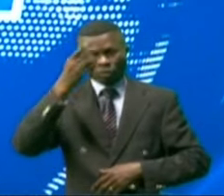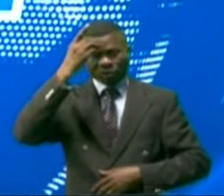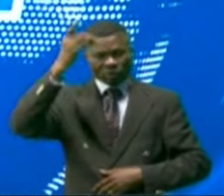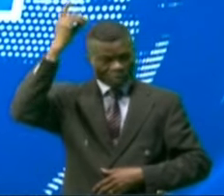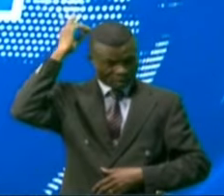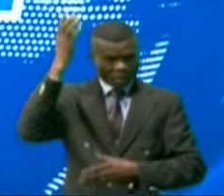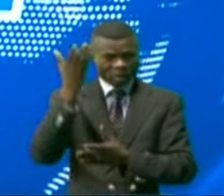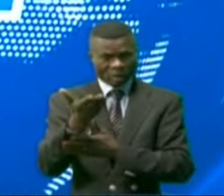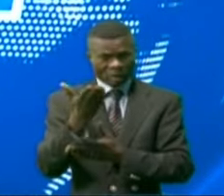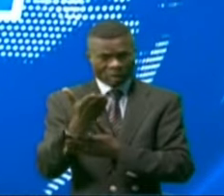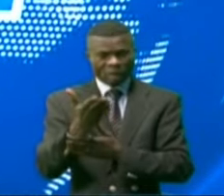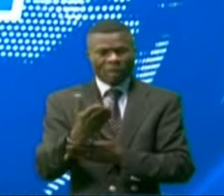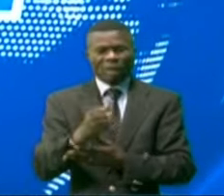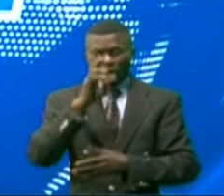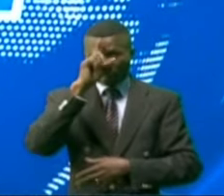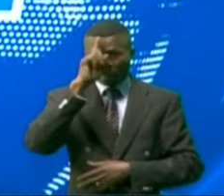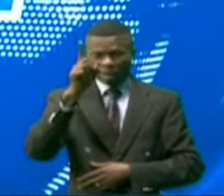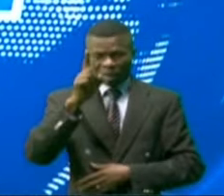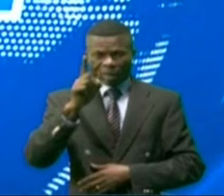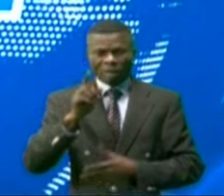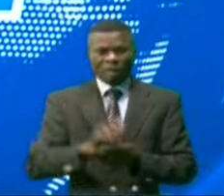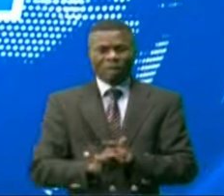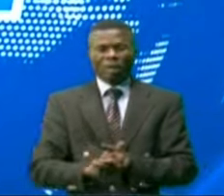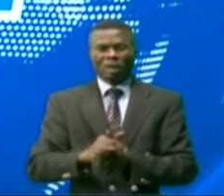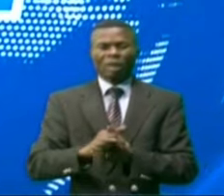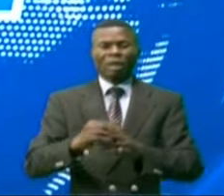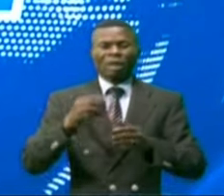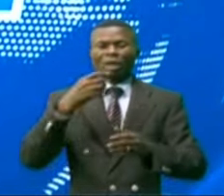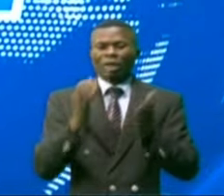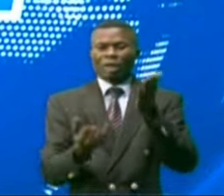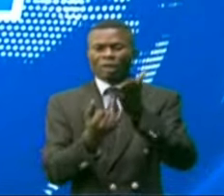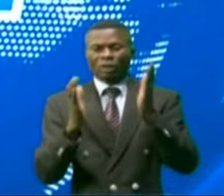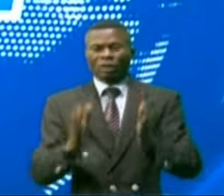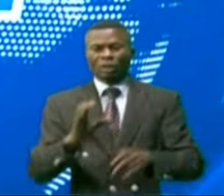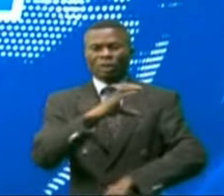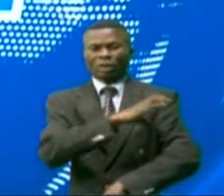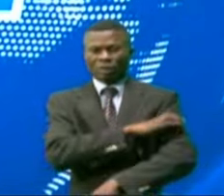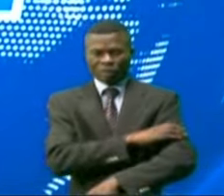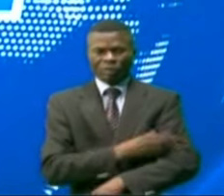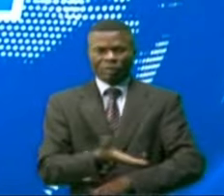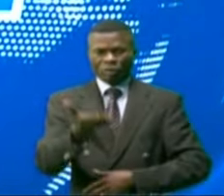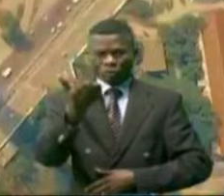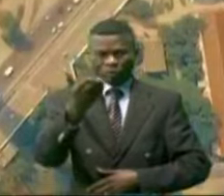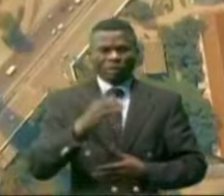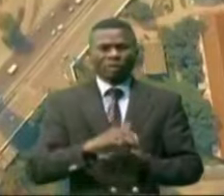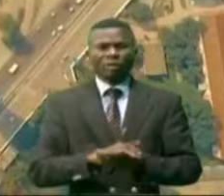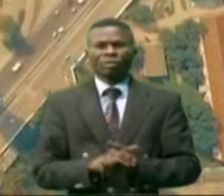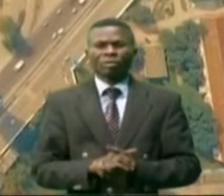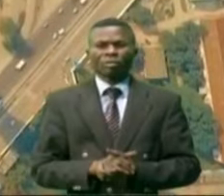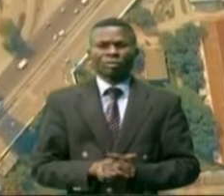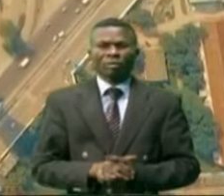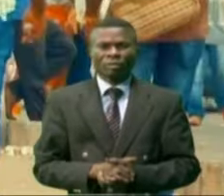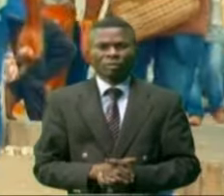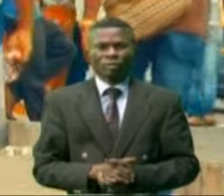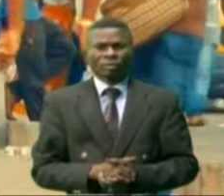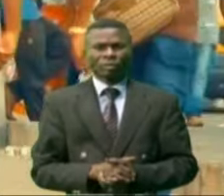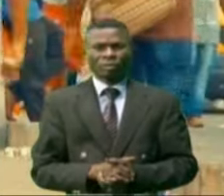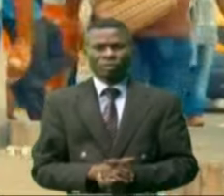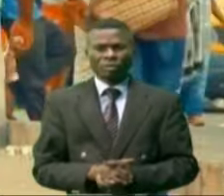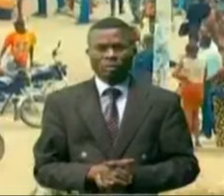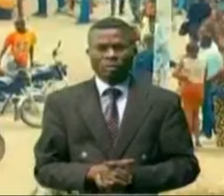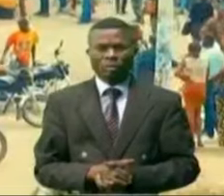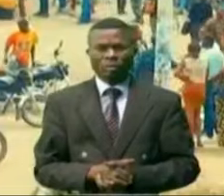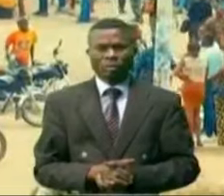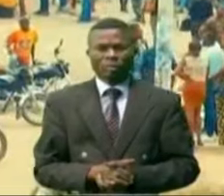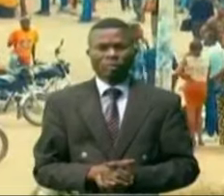sollicite notamment l'expertise de l'Ordre national des ingénieurs civils. Edith Chala pour les détails. Plus rien ne sera comme avant